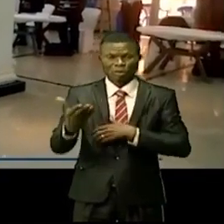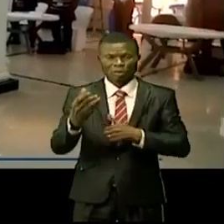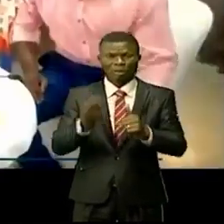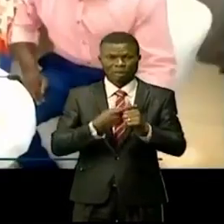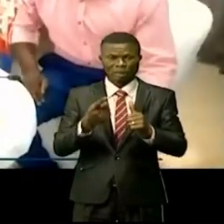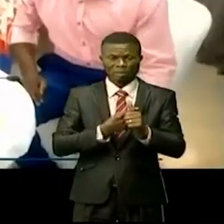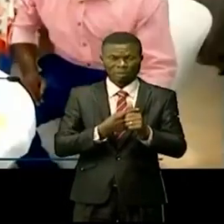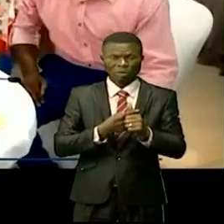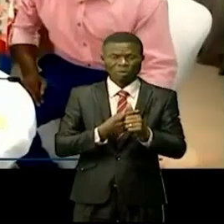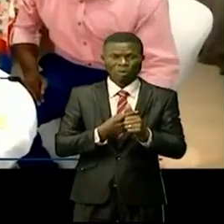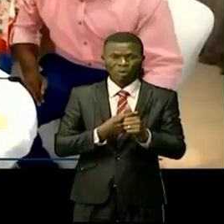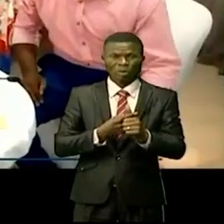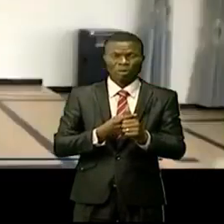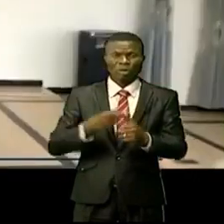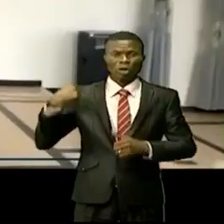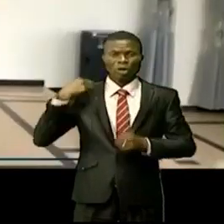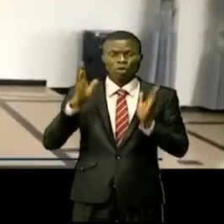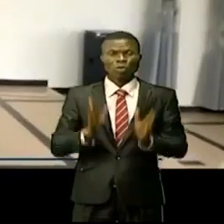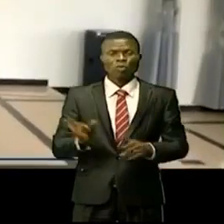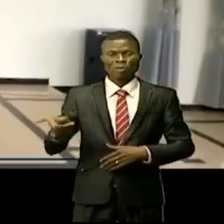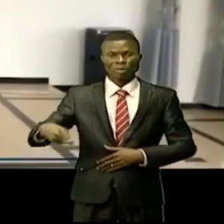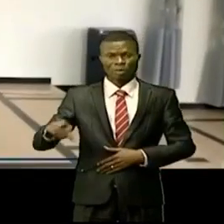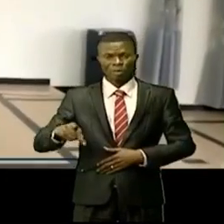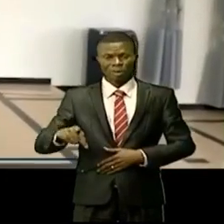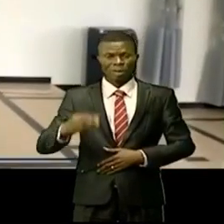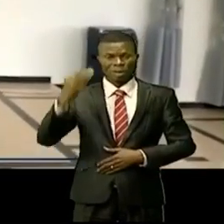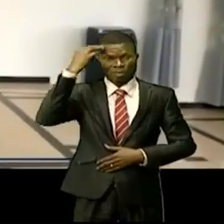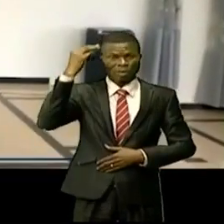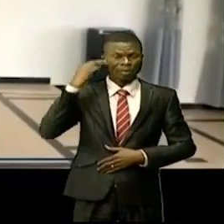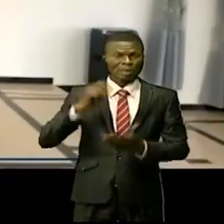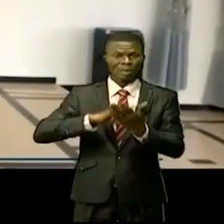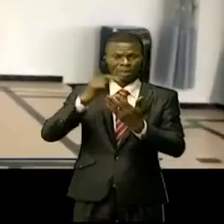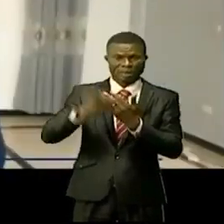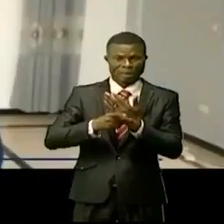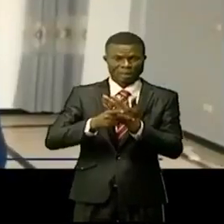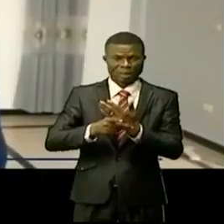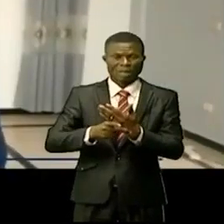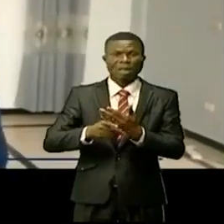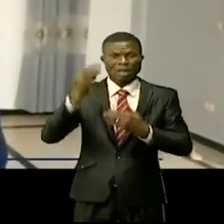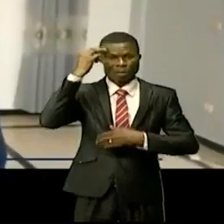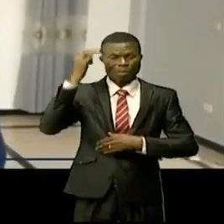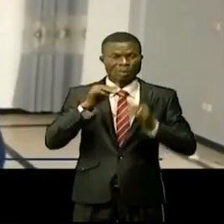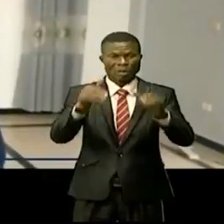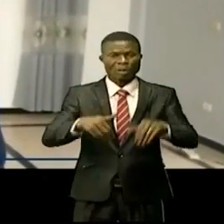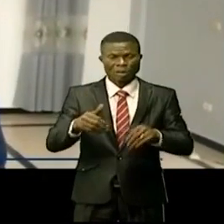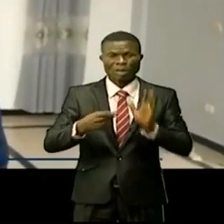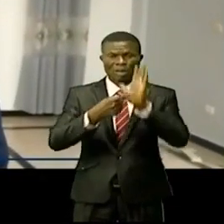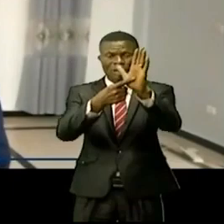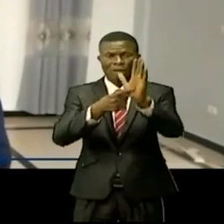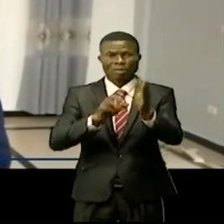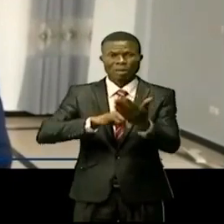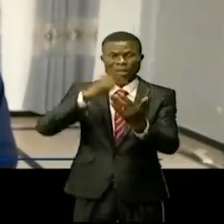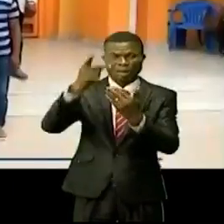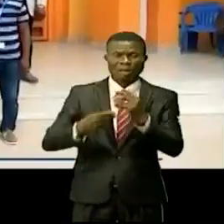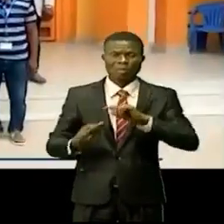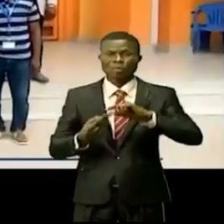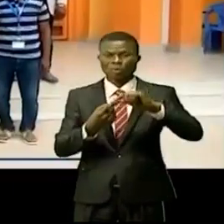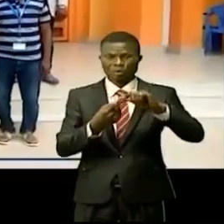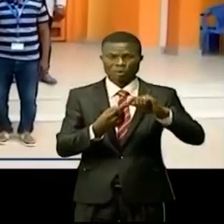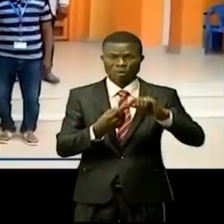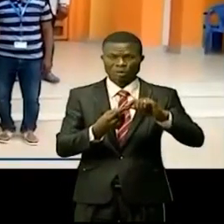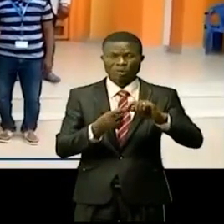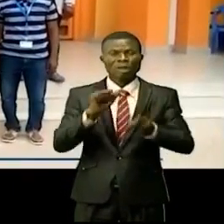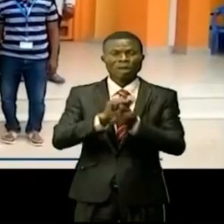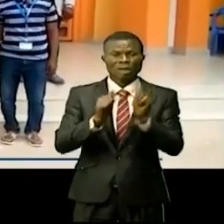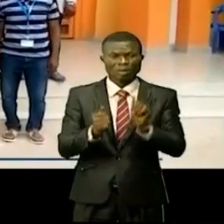entre autres du gouverneur des provinces, des ministres des plans et de l'agriculture et le représentant des programmes spécialisés. La